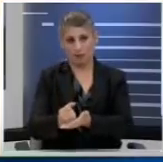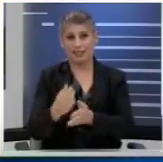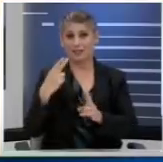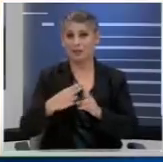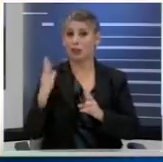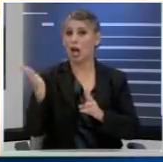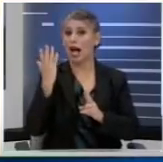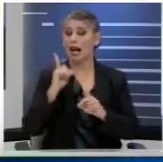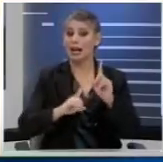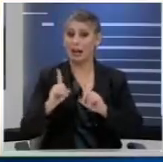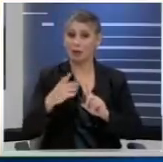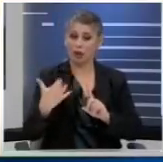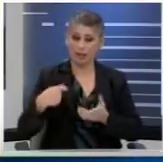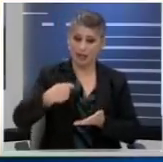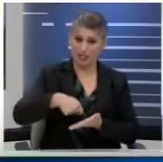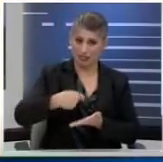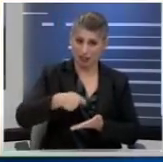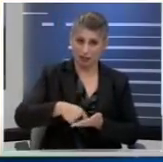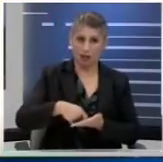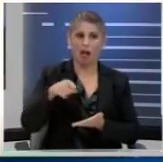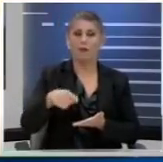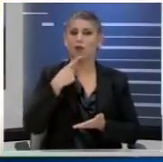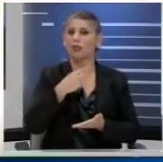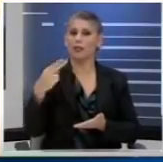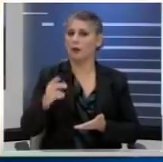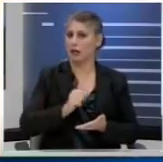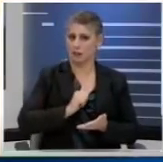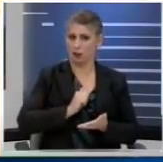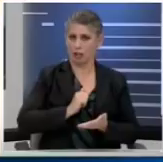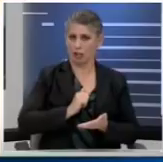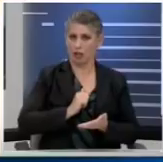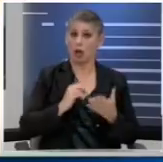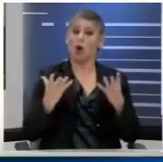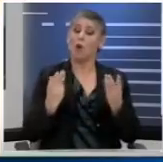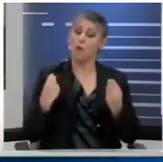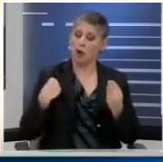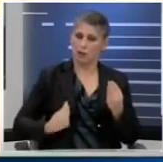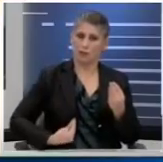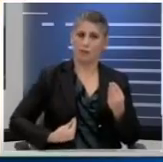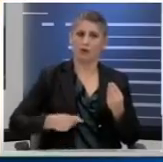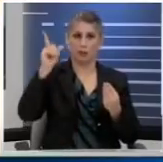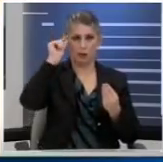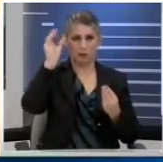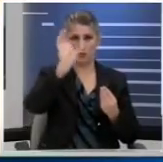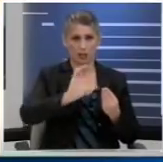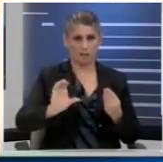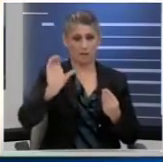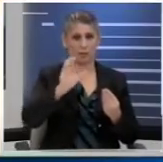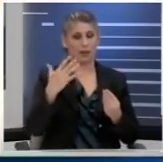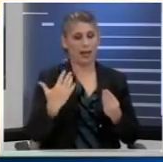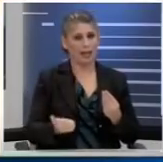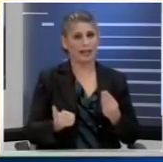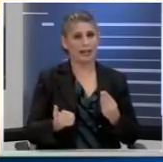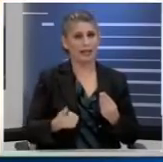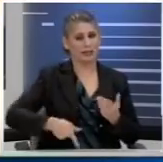κάποια πανεπιστήμια έχουν δίδακτρα, αυτό δεν σημαίνει ότι είναι ιδιωτικά. Πολλά δημόσια πανεπιστήμια στην Ευρώπη έχουν είτε